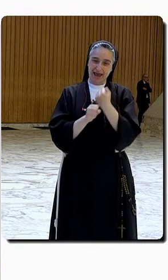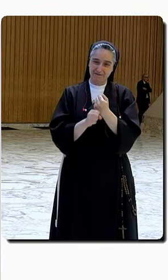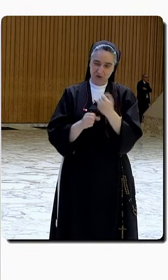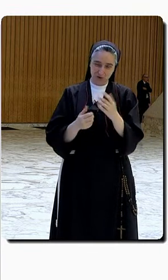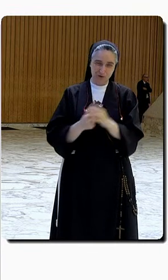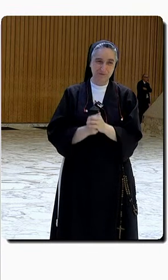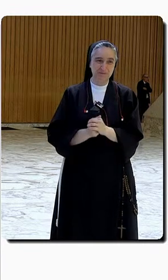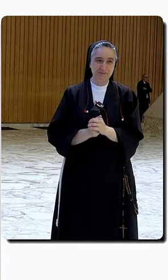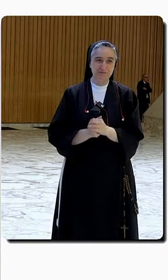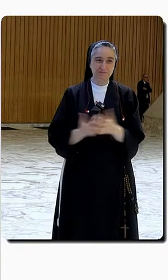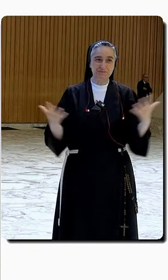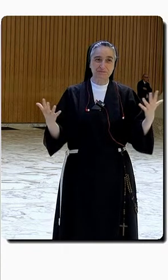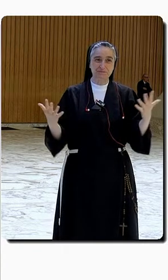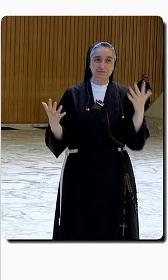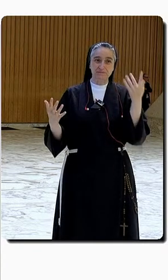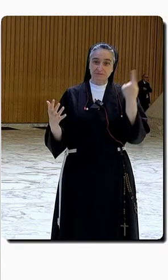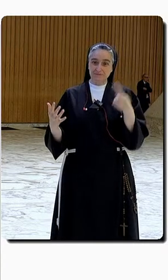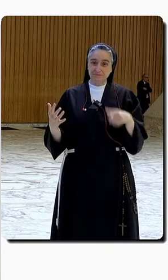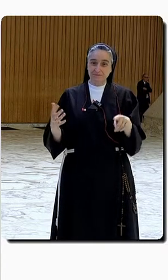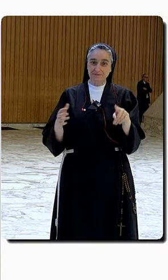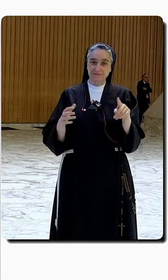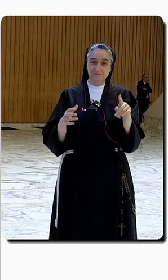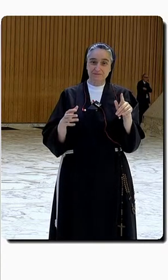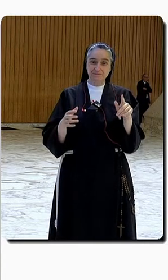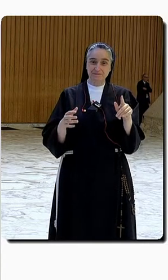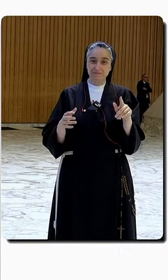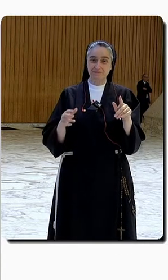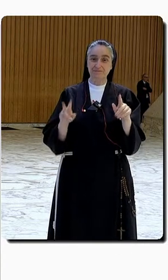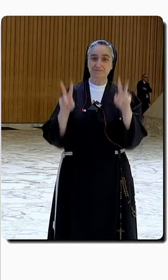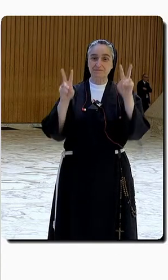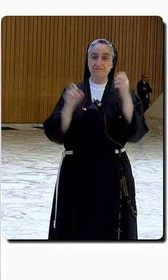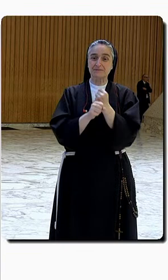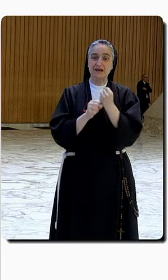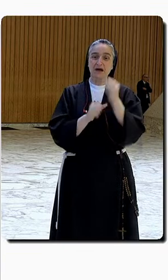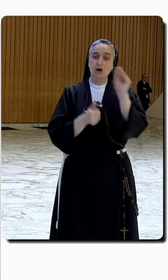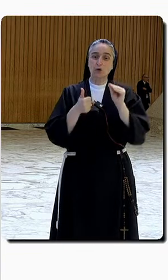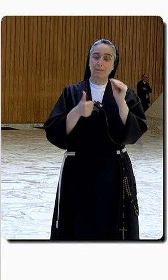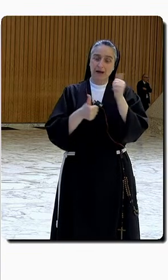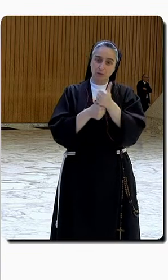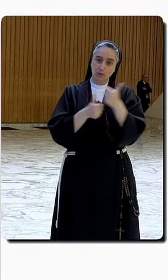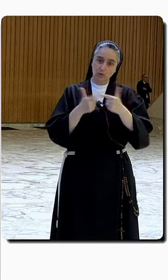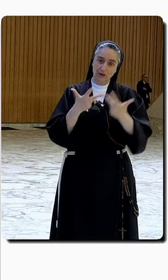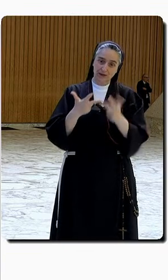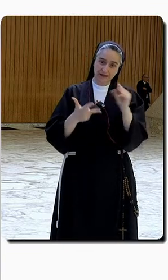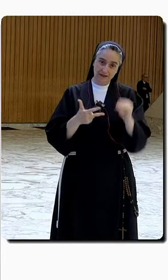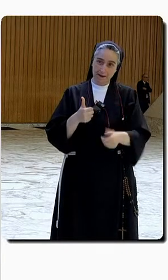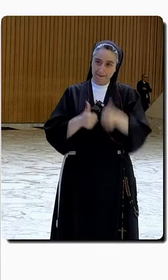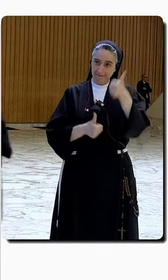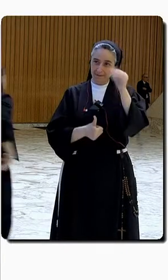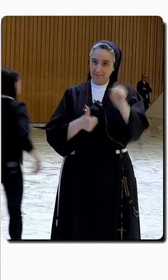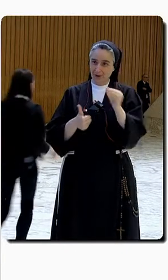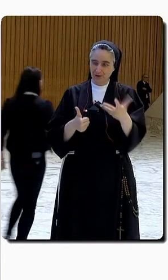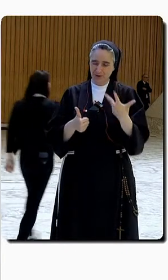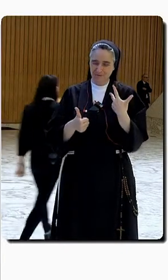migliore. La nostra relazione nasce da tre domande. La prima domanda